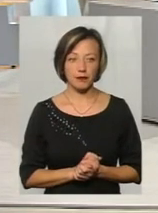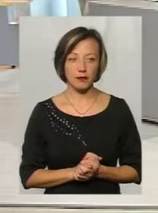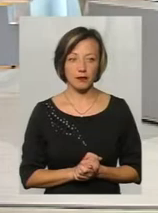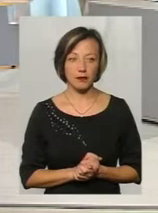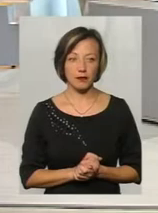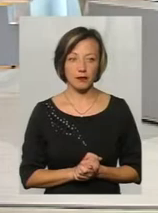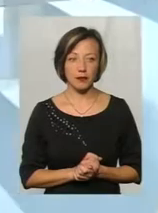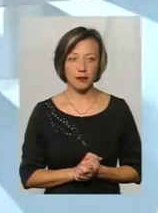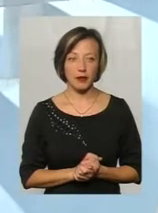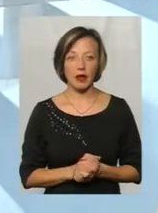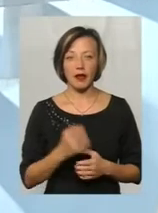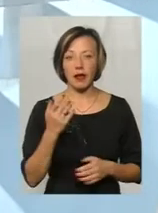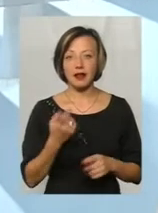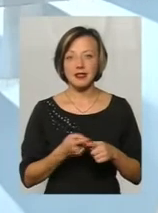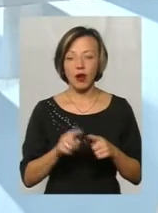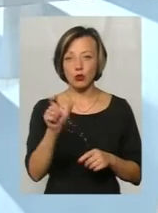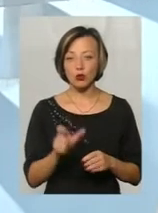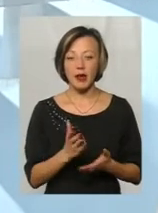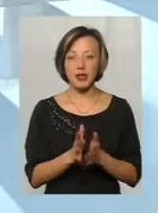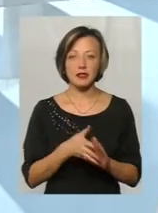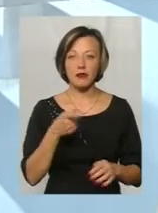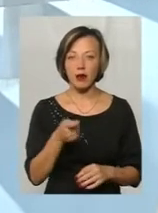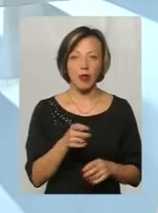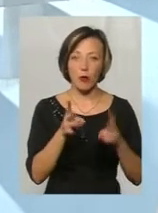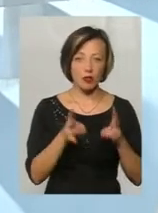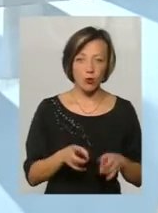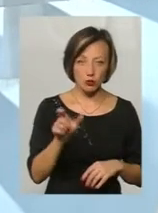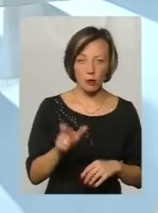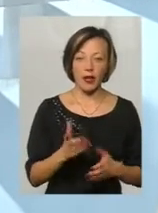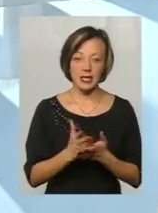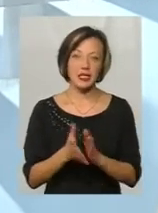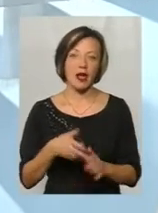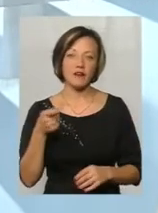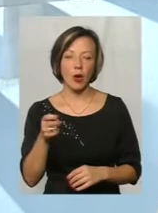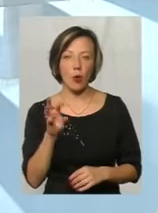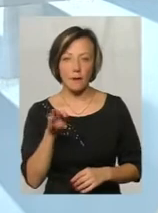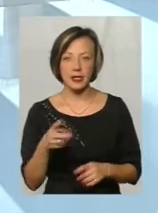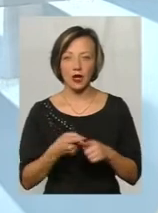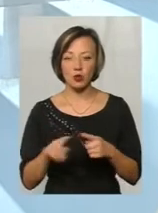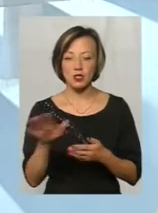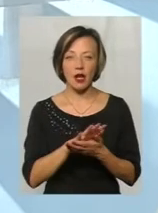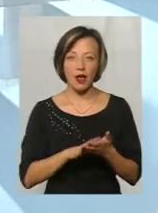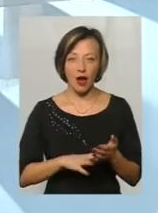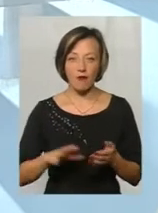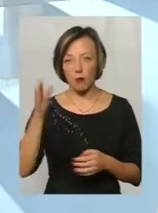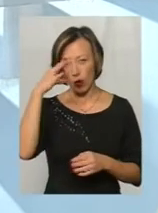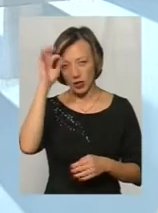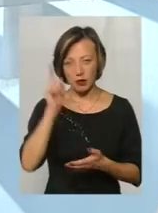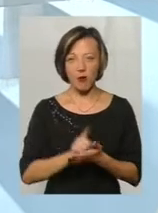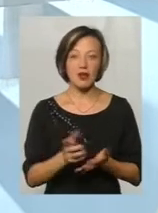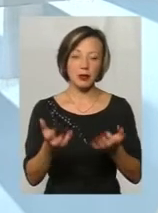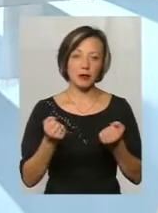особа являється заявником. Вона не може бути не потерпілою особою, але вона являється заявником. І таку заяву правоохоронний орган зобов'язаний